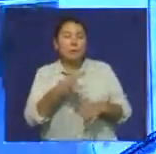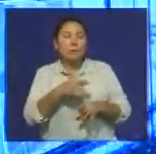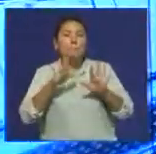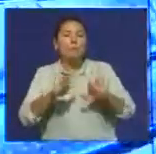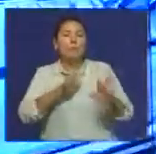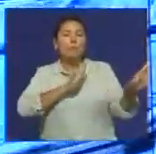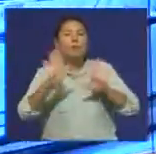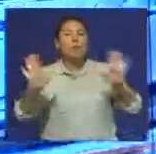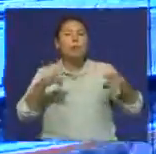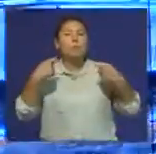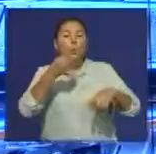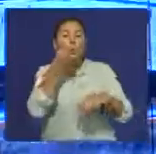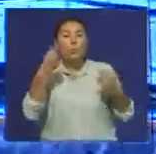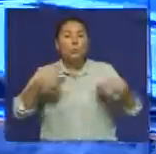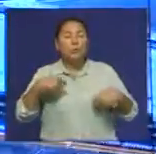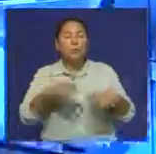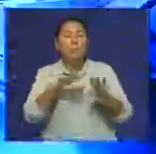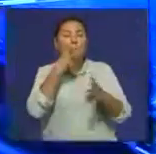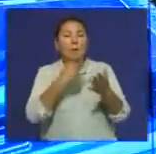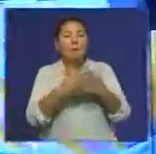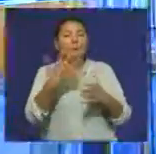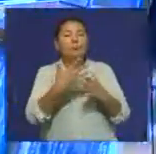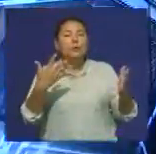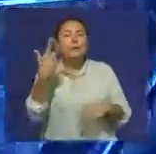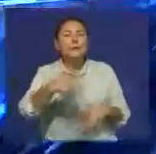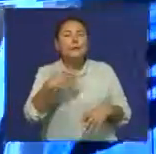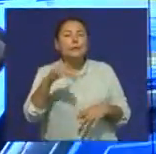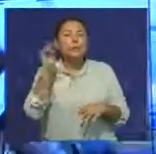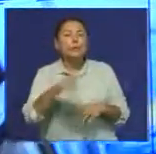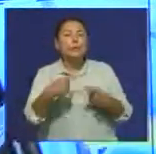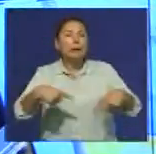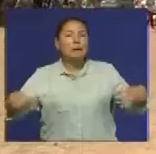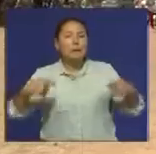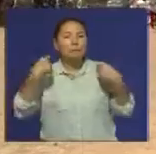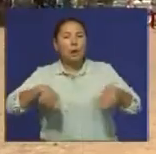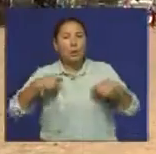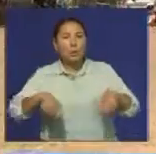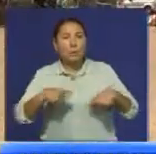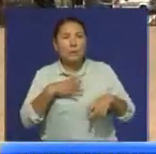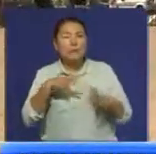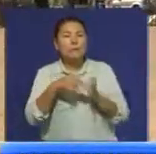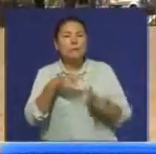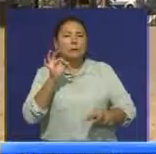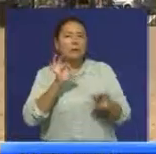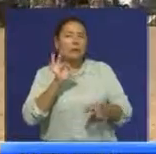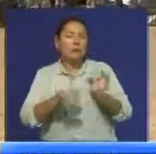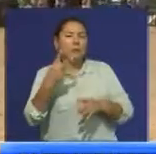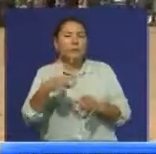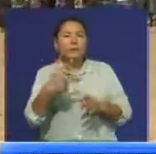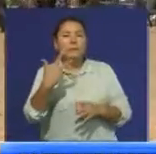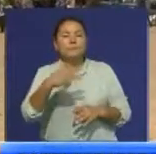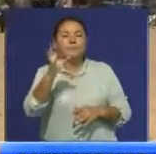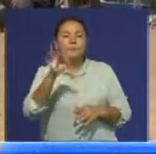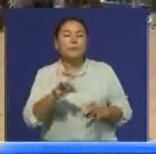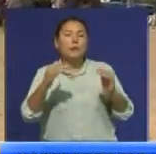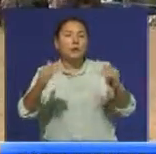местных товаропроизводителей. Представлено на ней около 30 тонн различной продукции, причем цены и в самом деле на